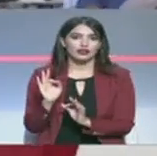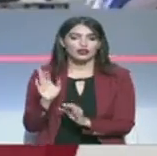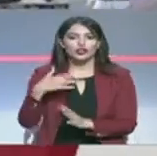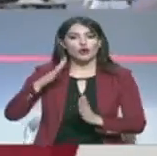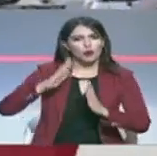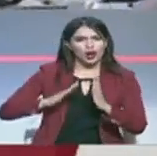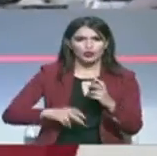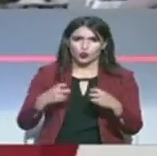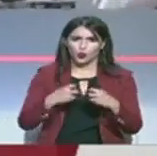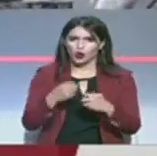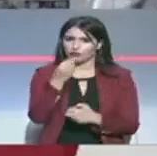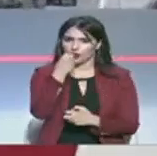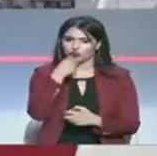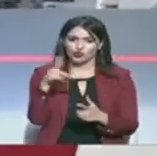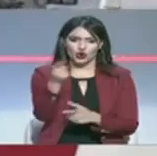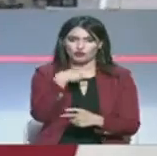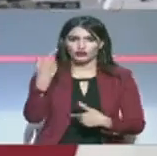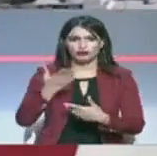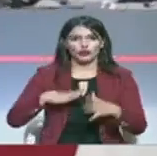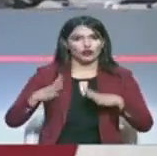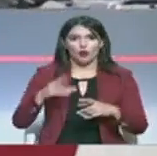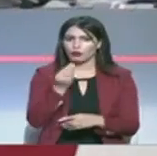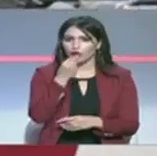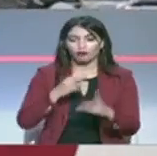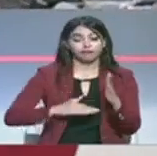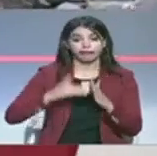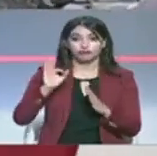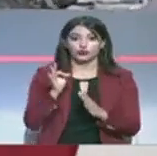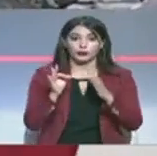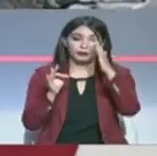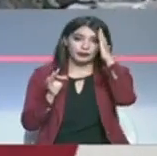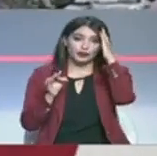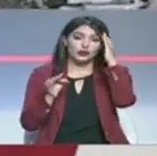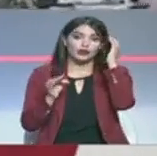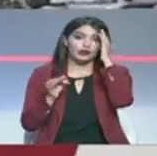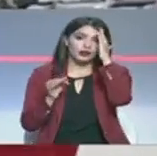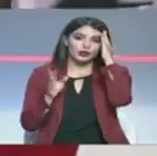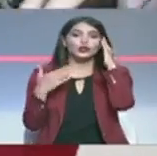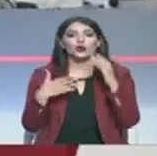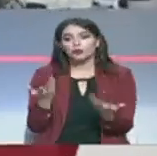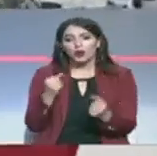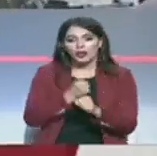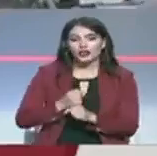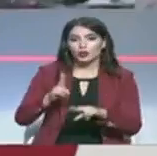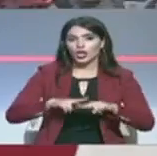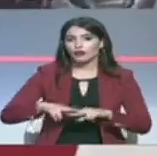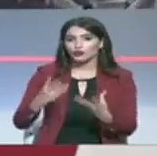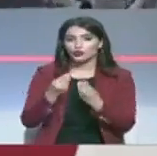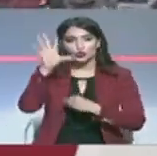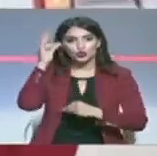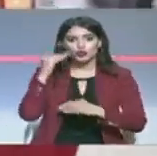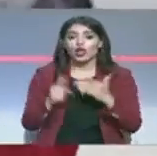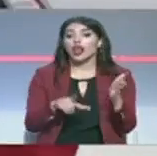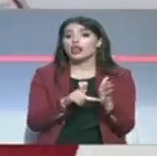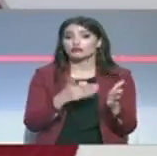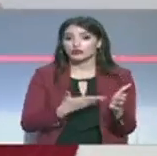يرخصوا الدنيا شوية، الشعب مزمر، بلاد غليت عليه. ويتلاوب الشعب ويتلاوب البلاد ويعملوا